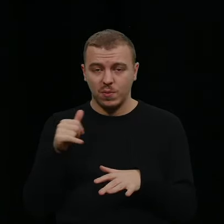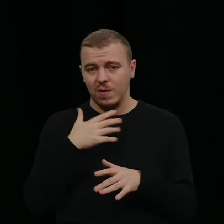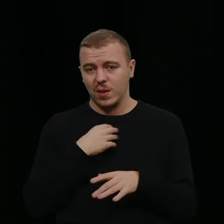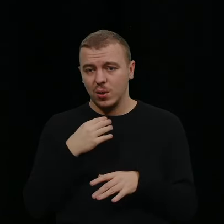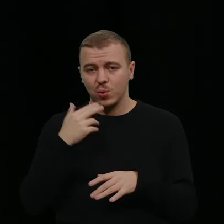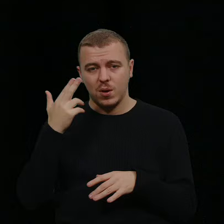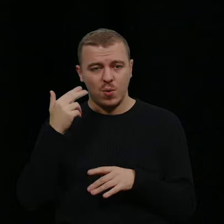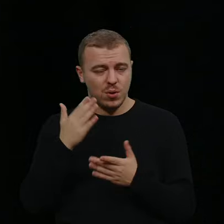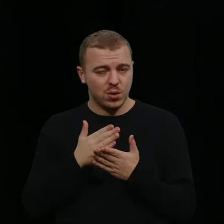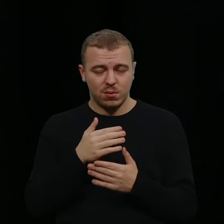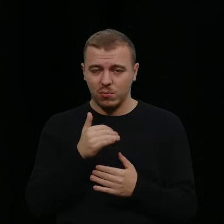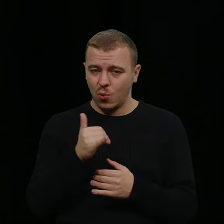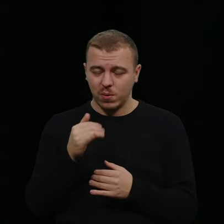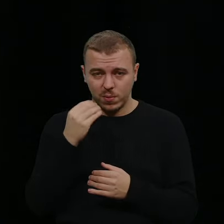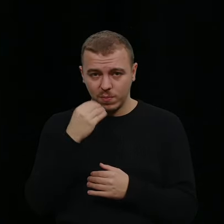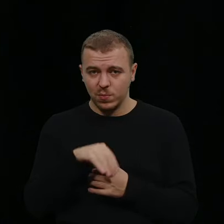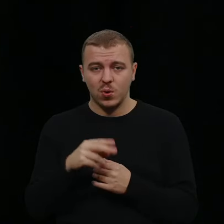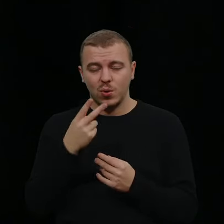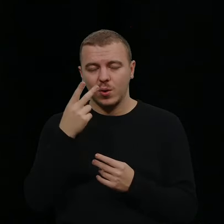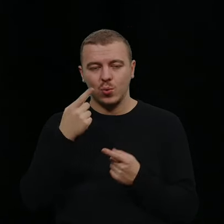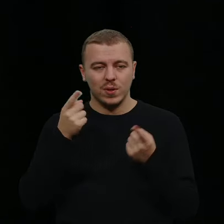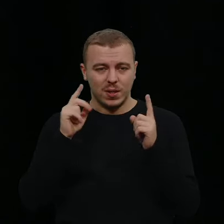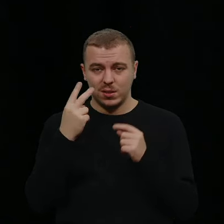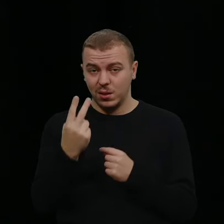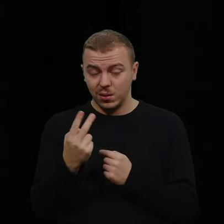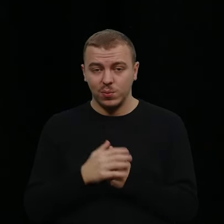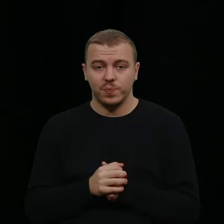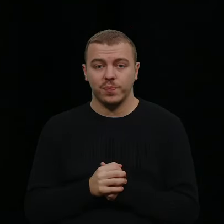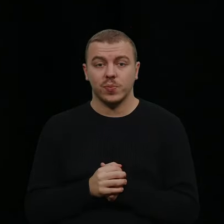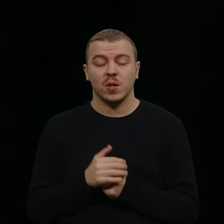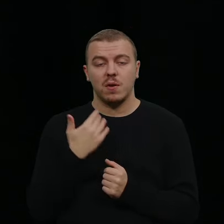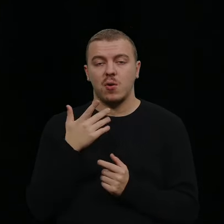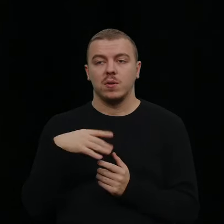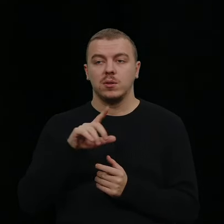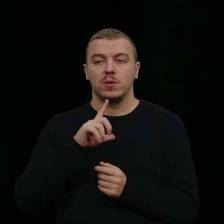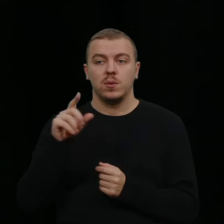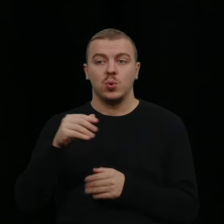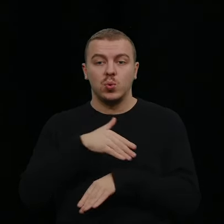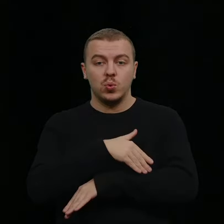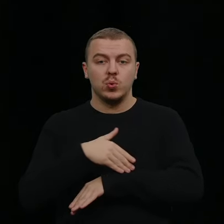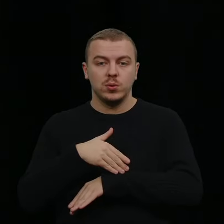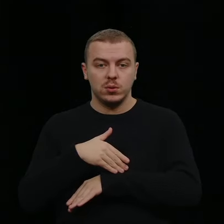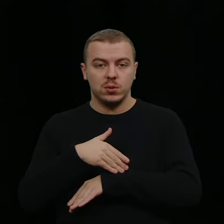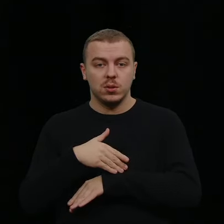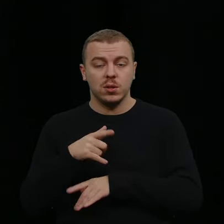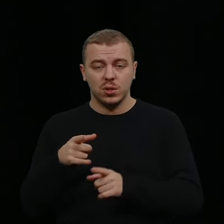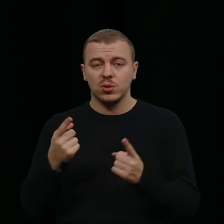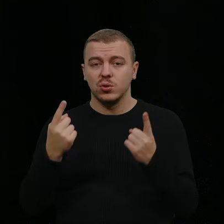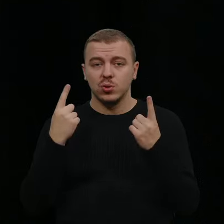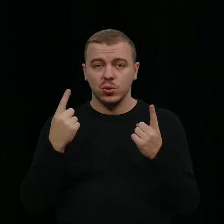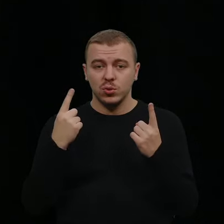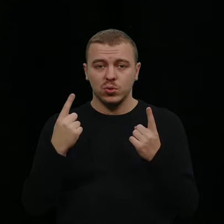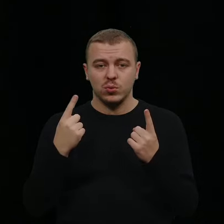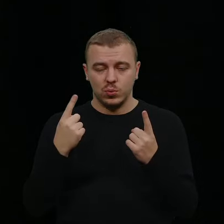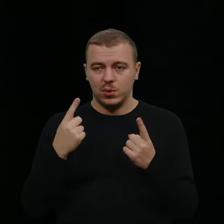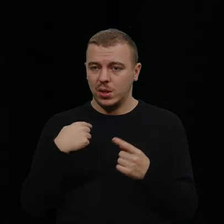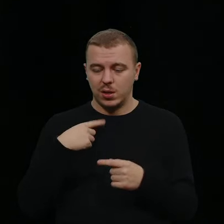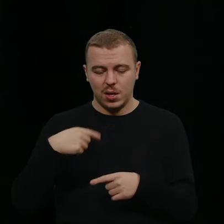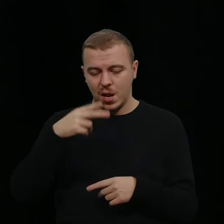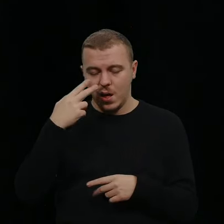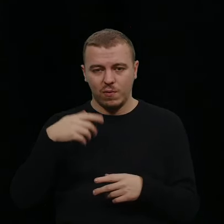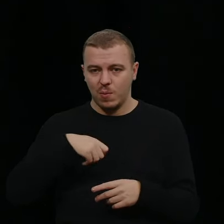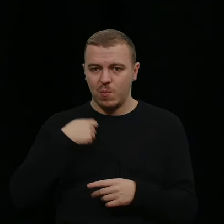tiek Kaune, abiejose universitetuose išvyksta į užsienį, tai yra didžiulė netektis